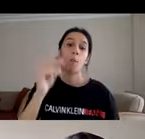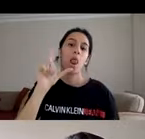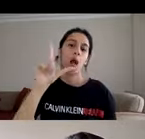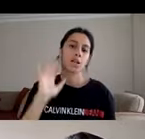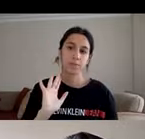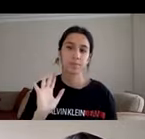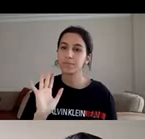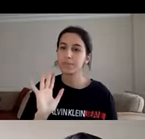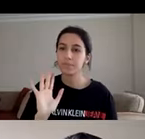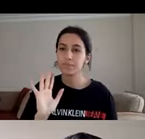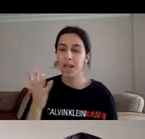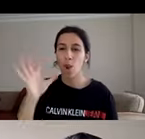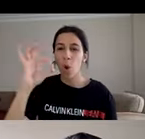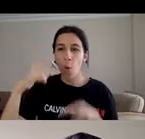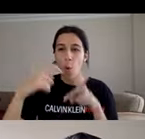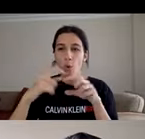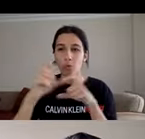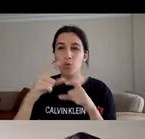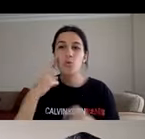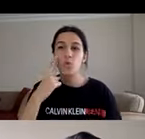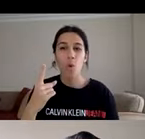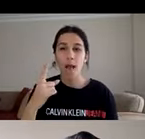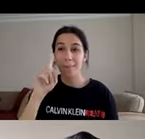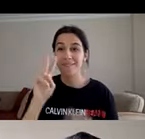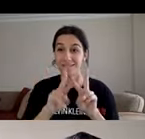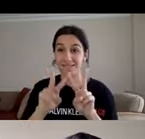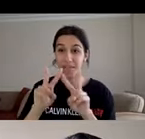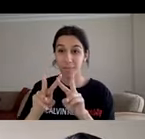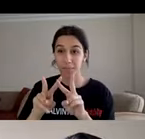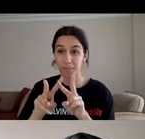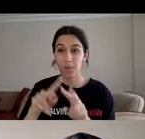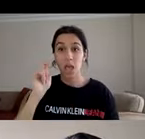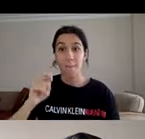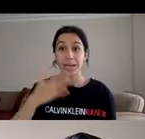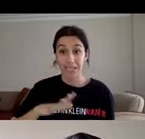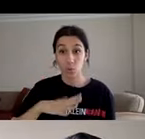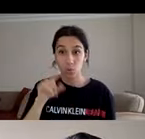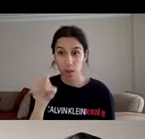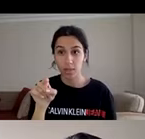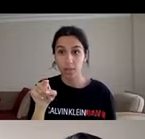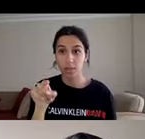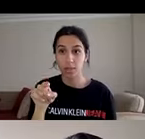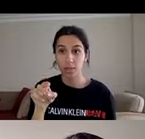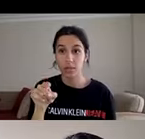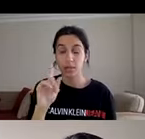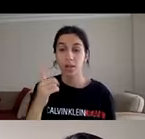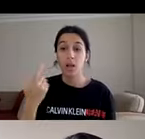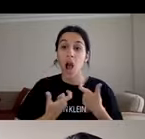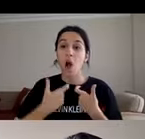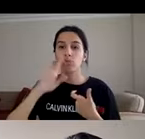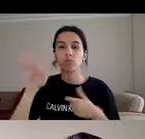bugün siz ORC uzantılı bir web platformu yapmak istediğinizde Amerika'da bunu yasayla